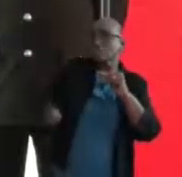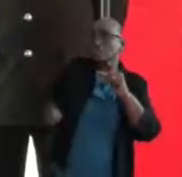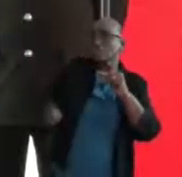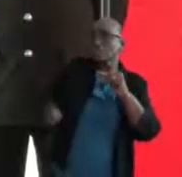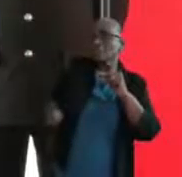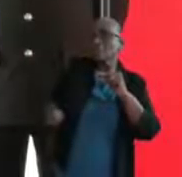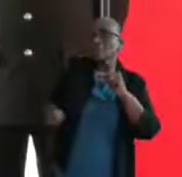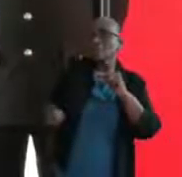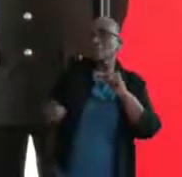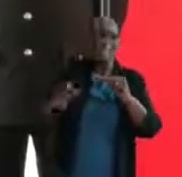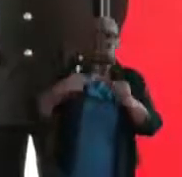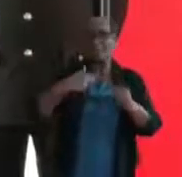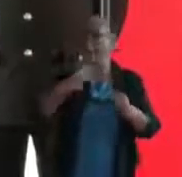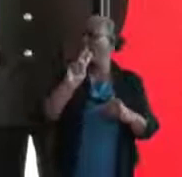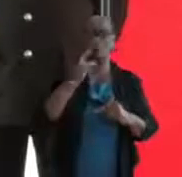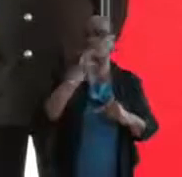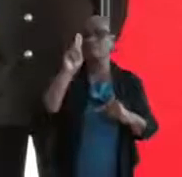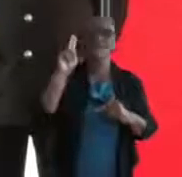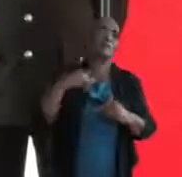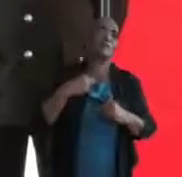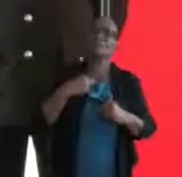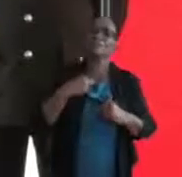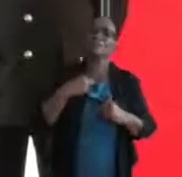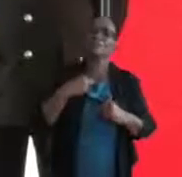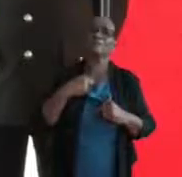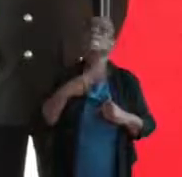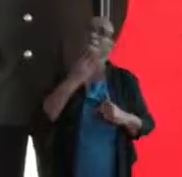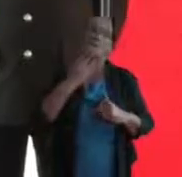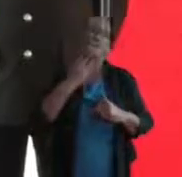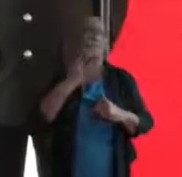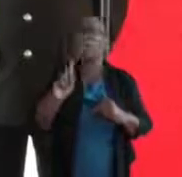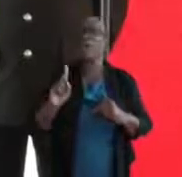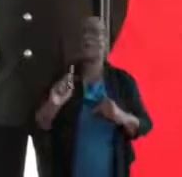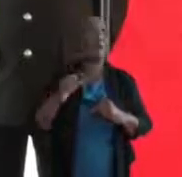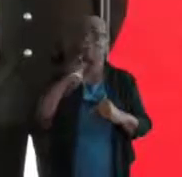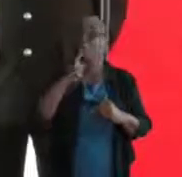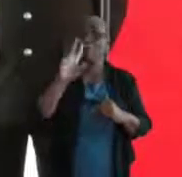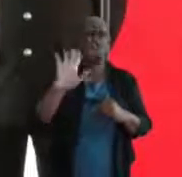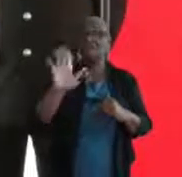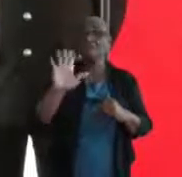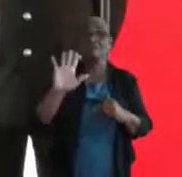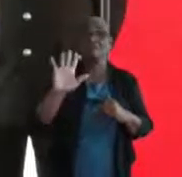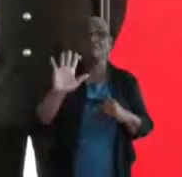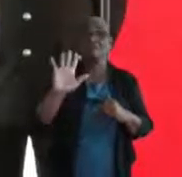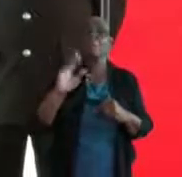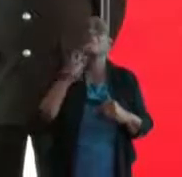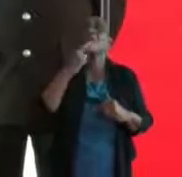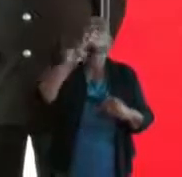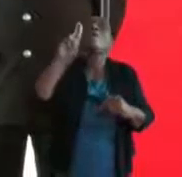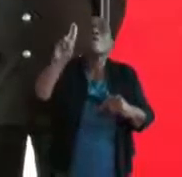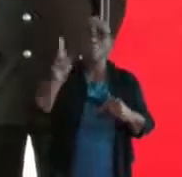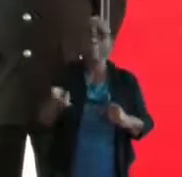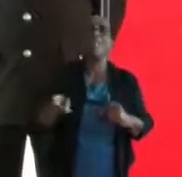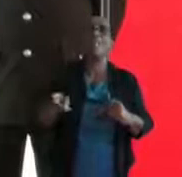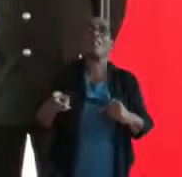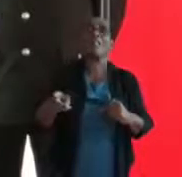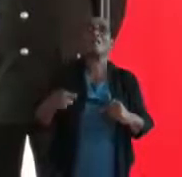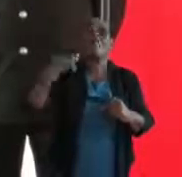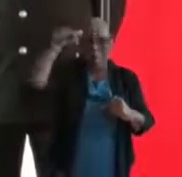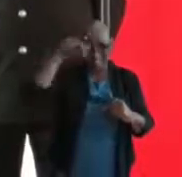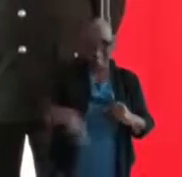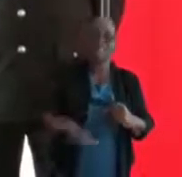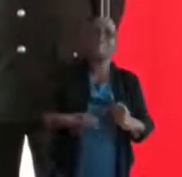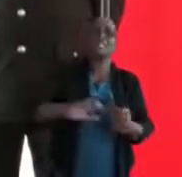ik heb er niet beloofd dat het makkelijk zou zijn maar ik beloof u dat we deze